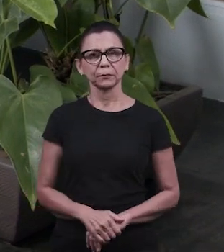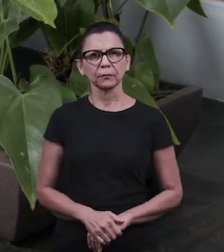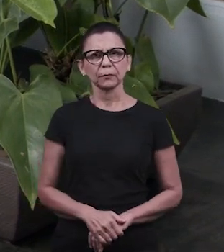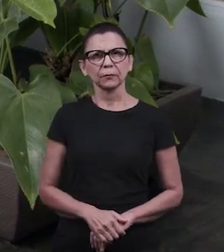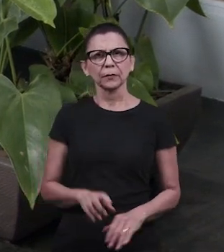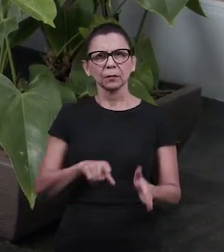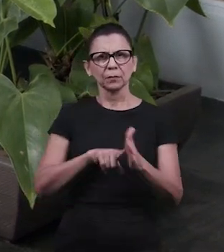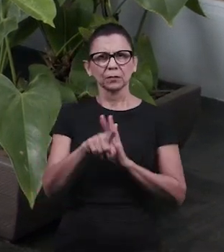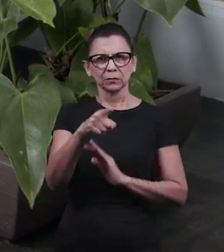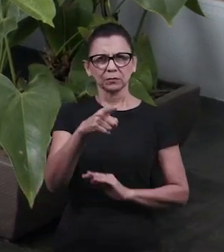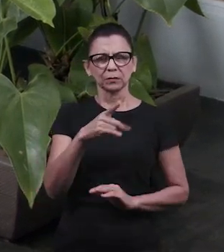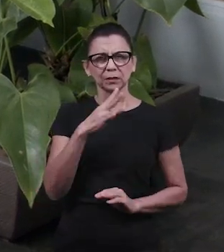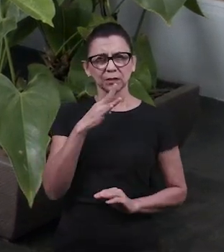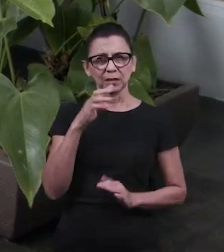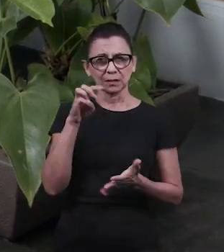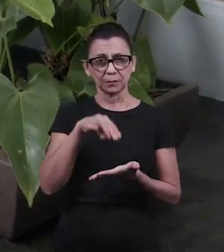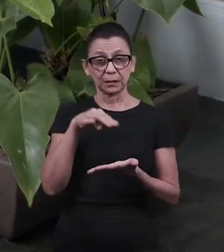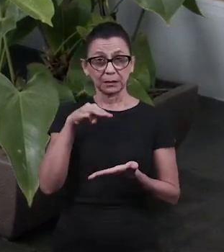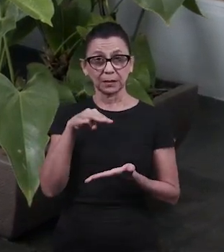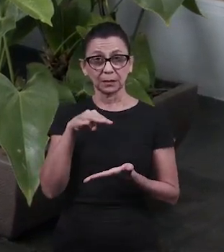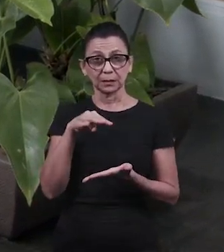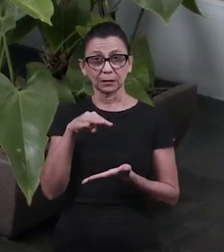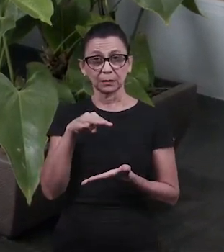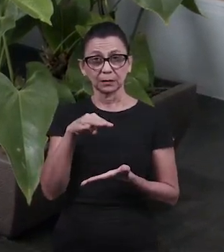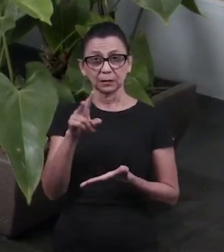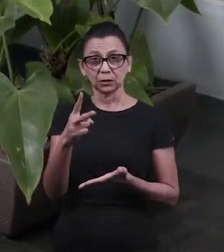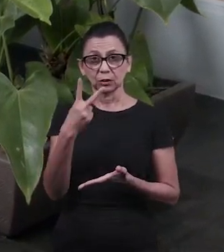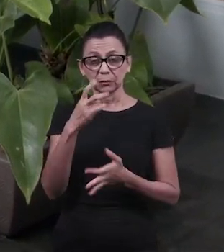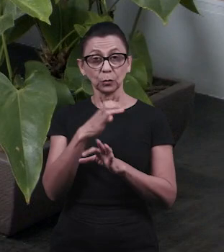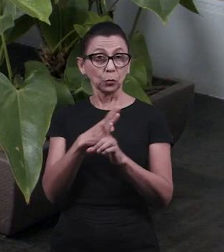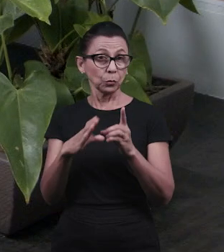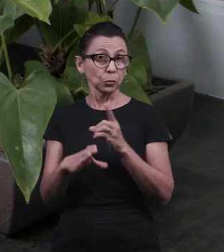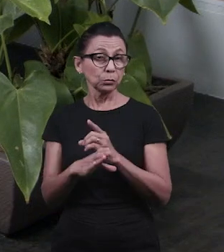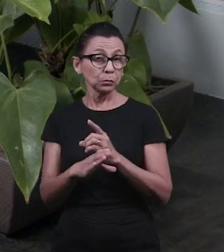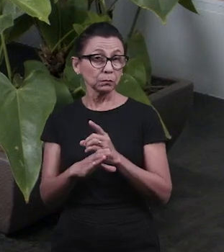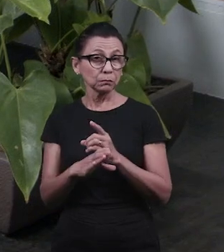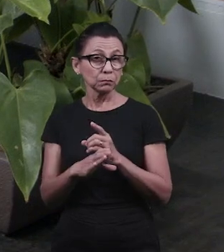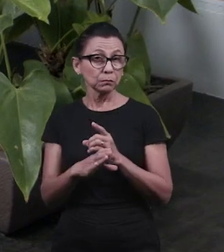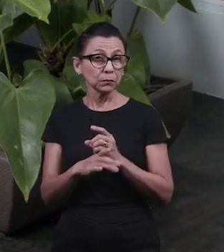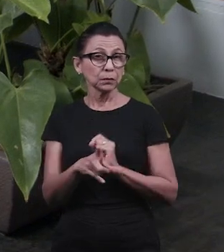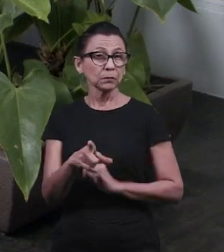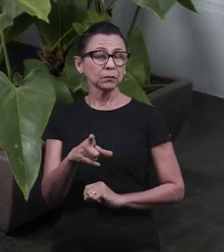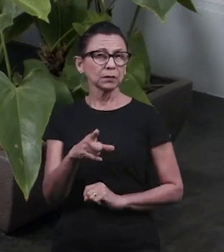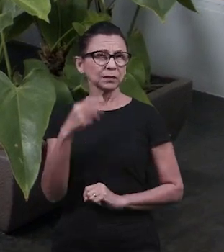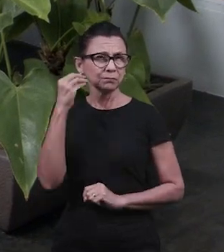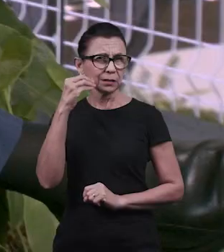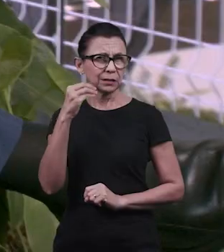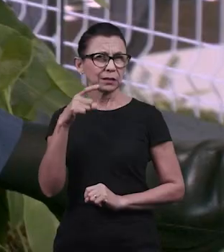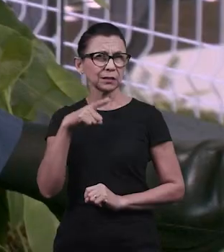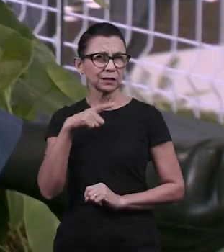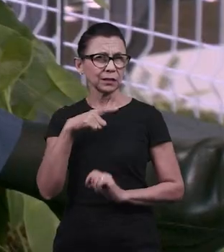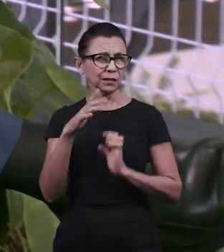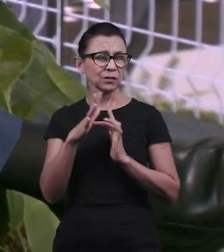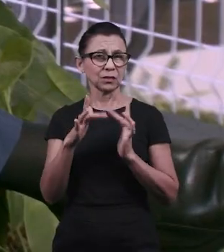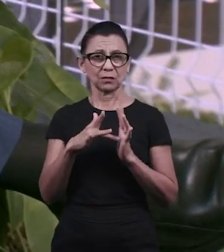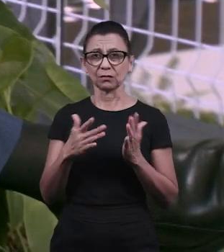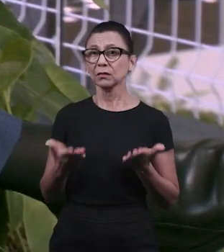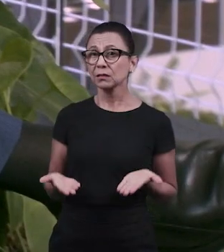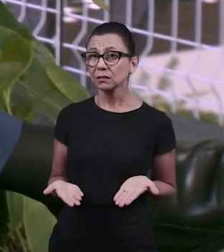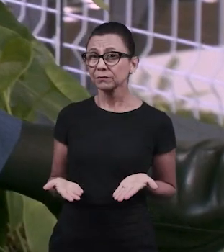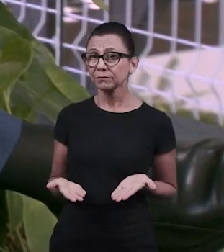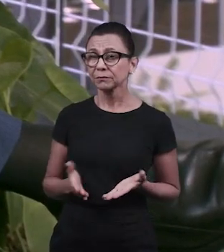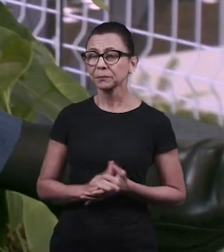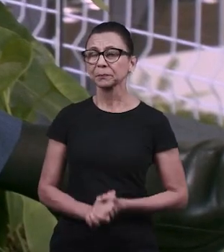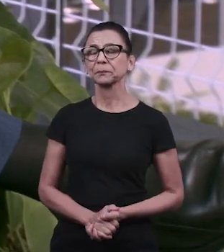уже смотрели наше богослужение, вы уже знакомы с церковью Маранафа, уже пережили встречу с Господом Иисусом.